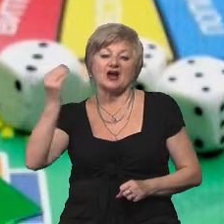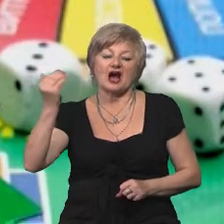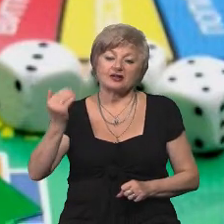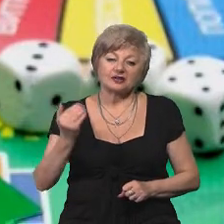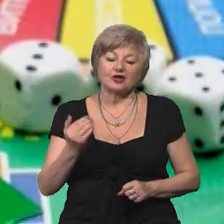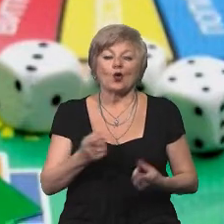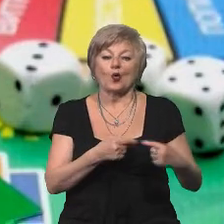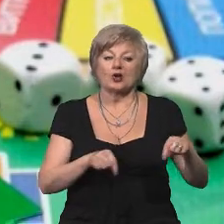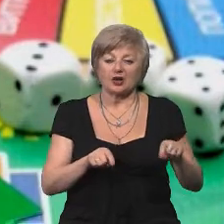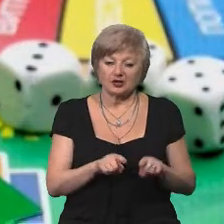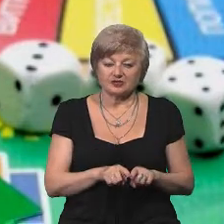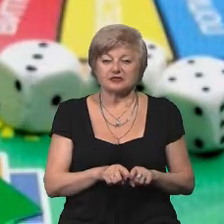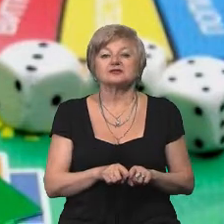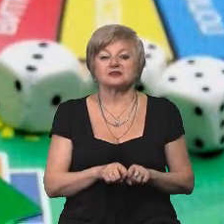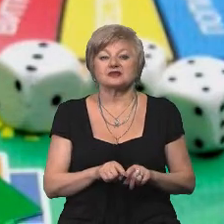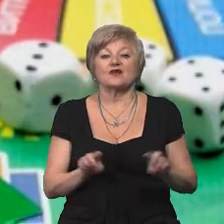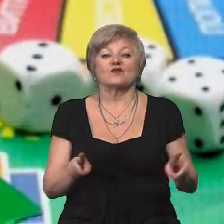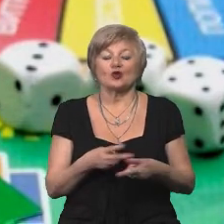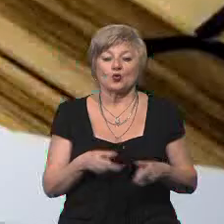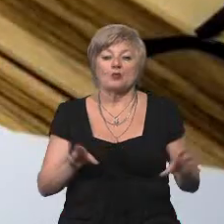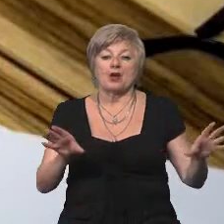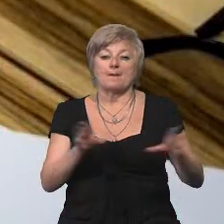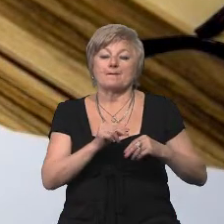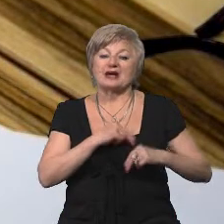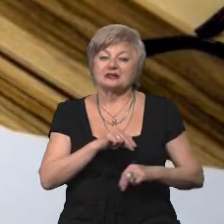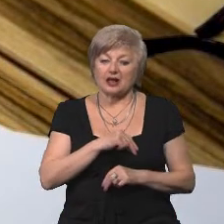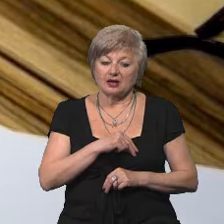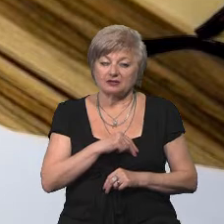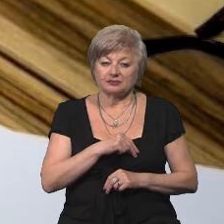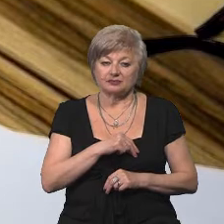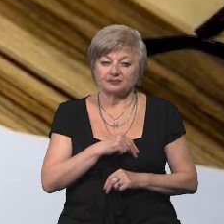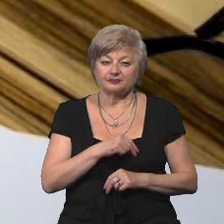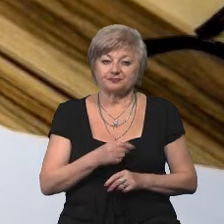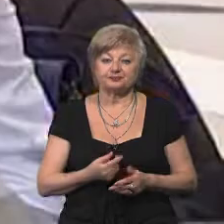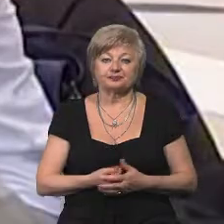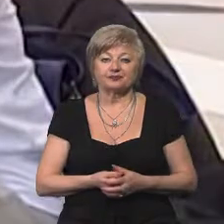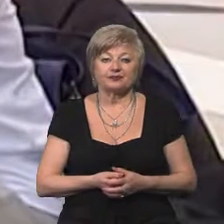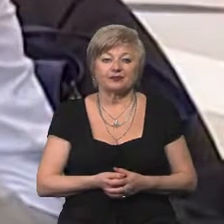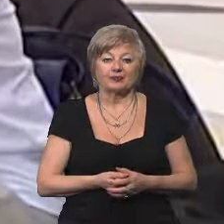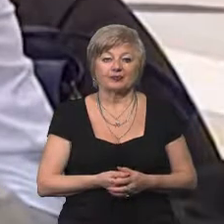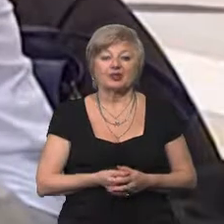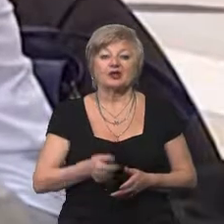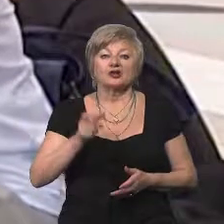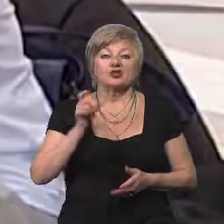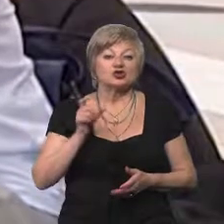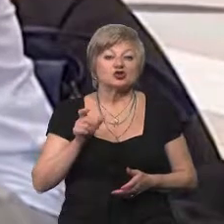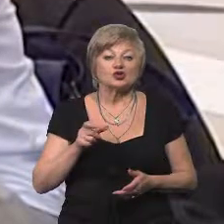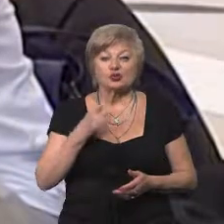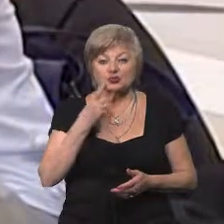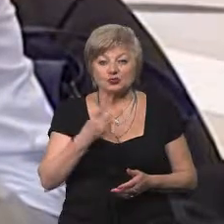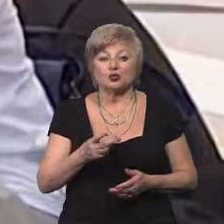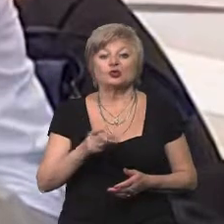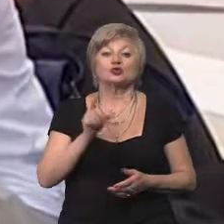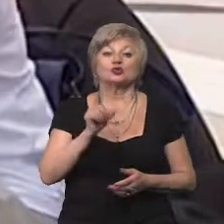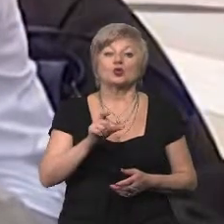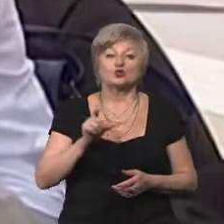громадській організації «Діловому клубі «Партнер». Моделюємо ситуацію будь-яку на полі. людина спробує, як би я себе повела,